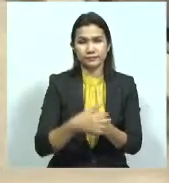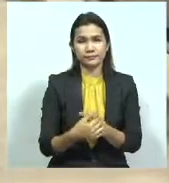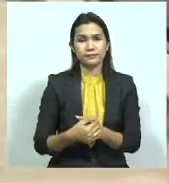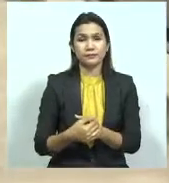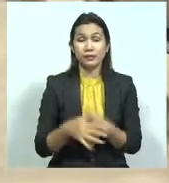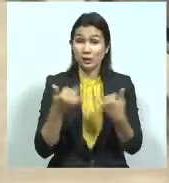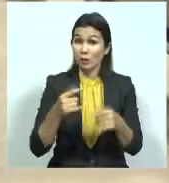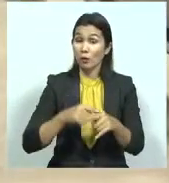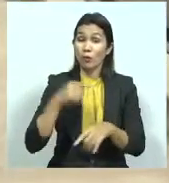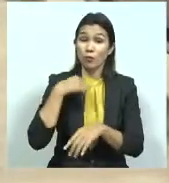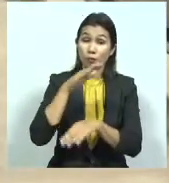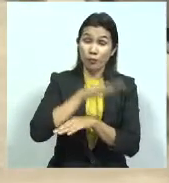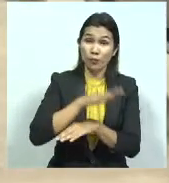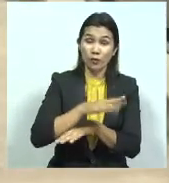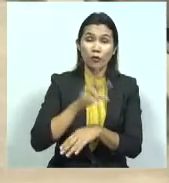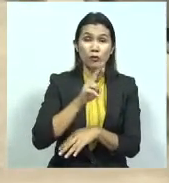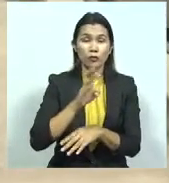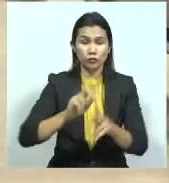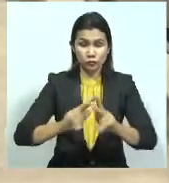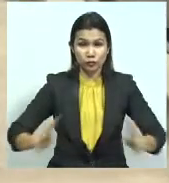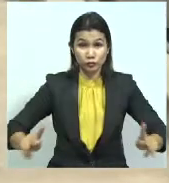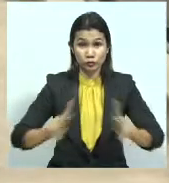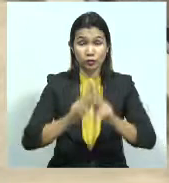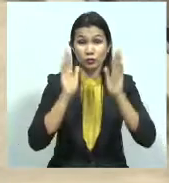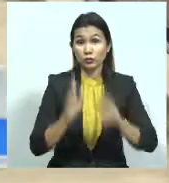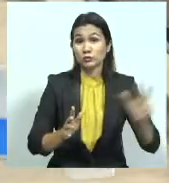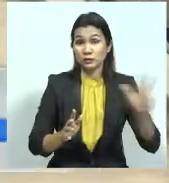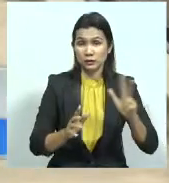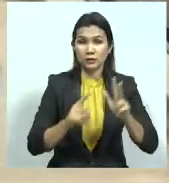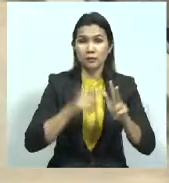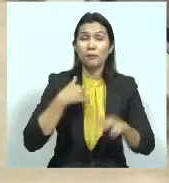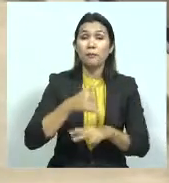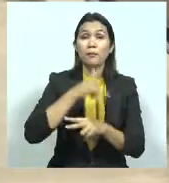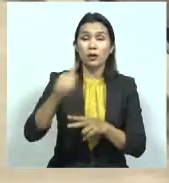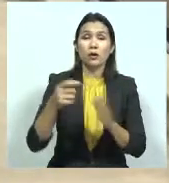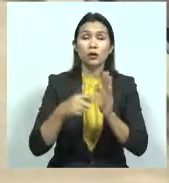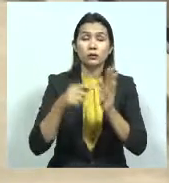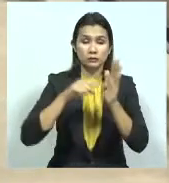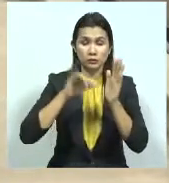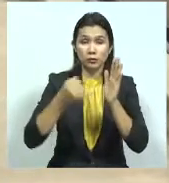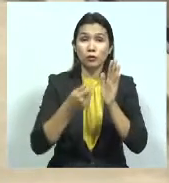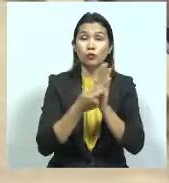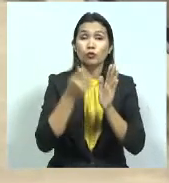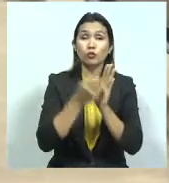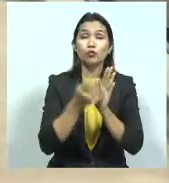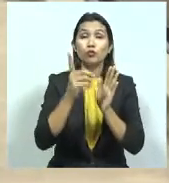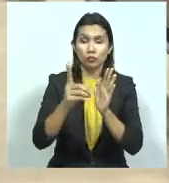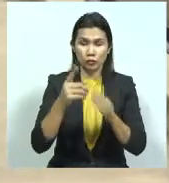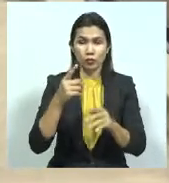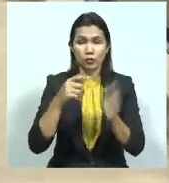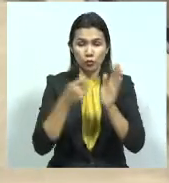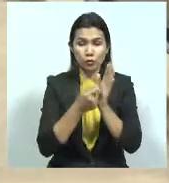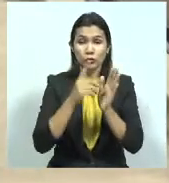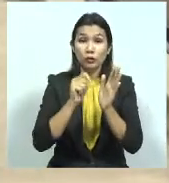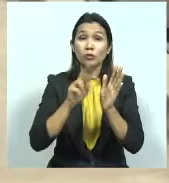ส่วนในช่วงบ่ายวันนี้นะคะรัฐมนตรีช่วยว่าการกระทรวงเกษตรทั้ง3ท่านก็จะลงพื้นที่ไปที่จังหวัดอุตรดิตถ์ค่ะไปดูปริมาณน้ำในเขื่อนสิ